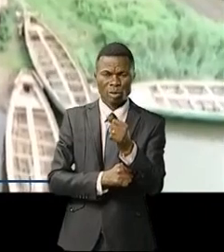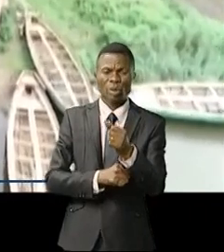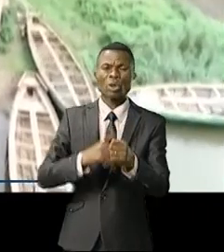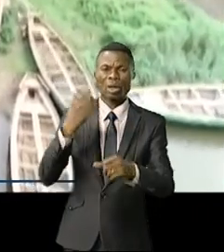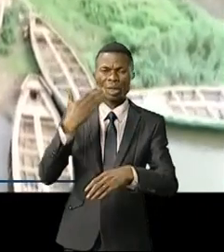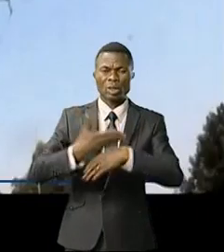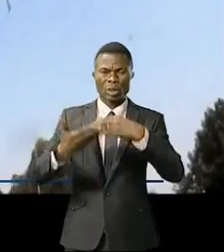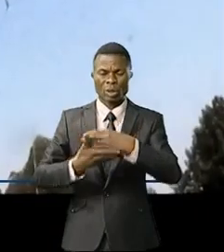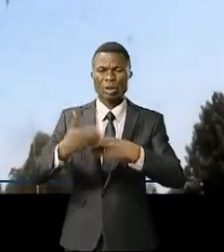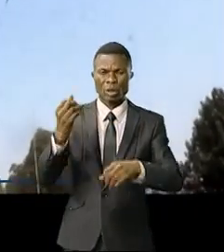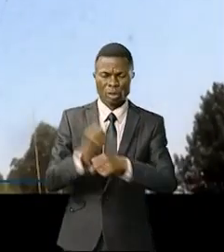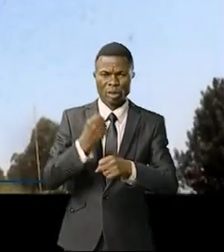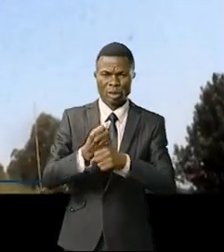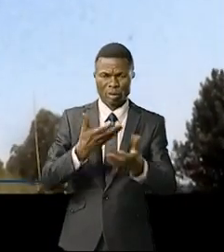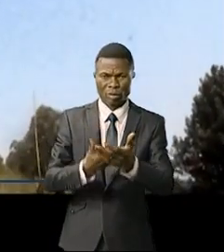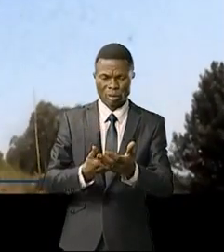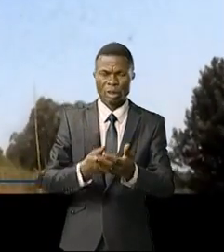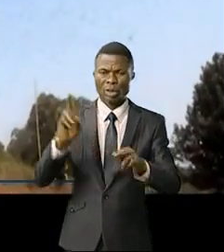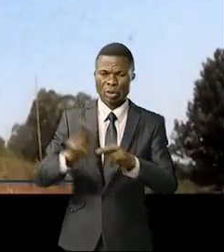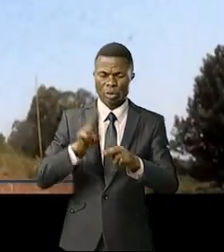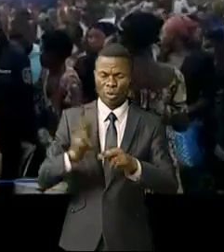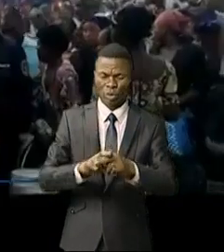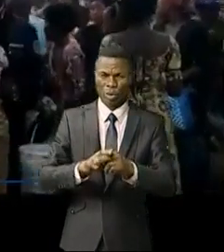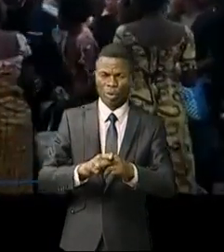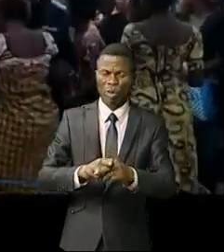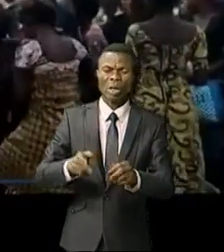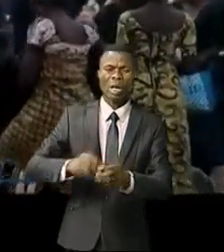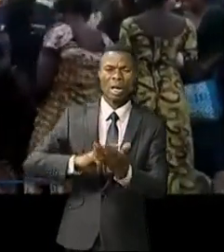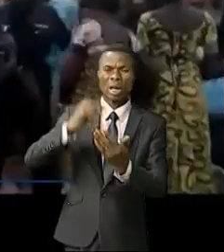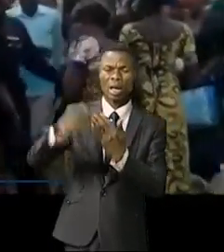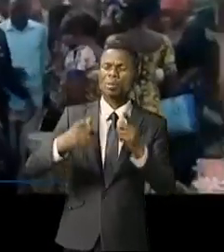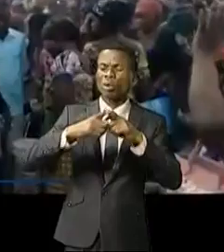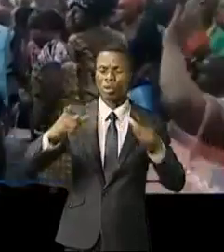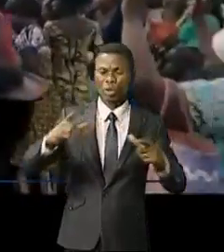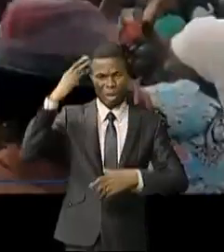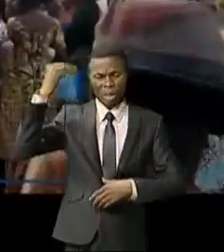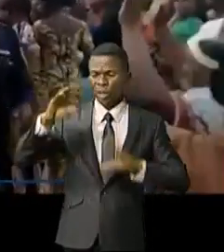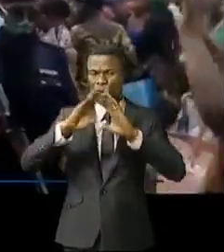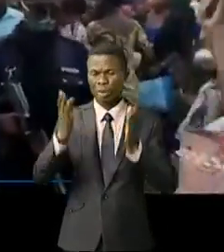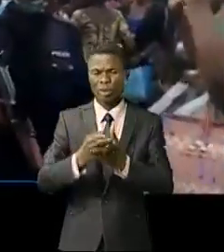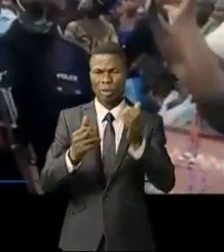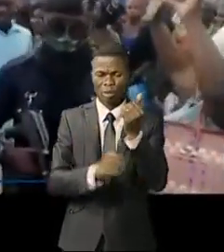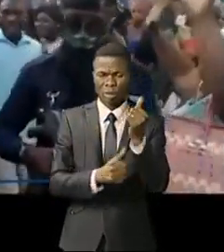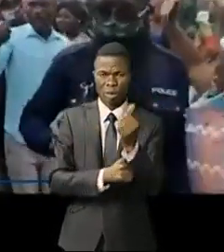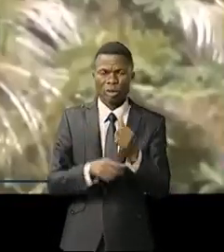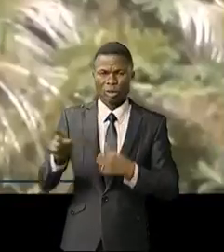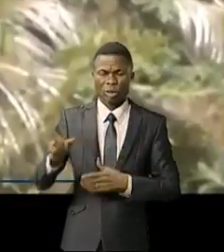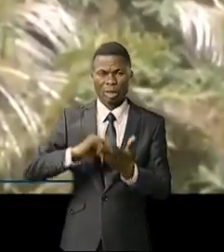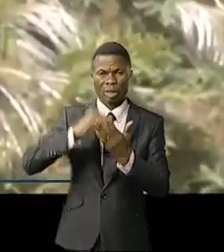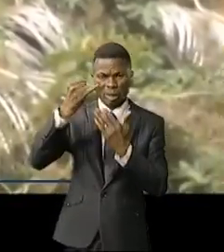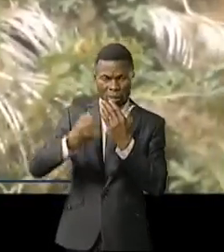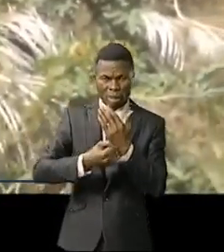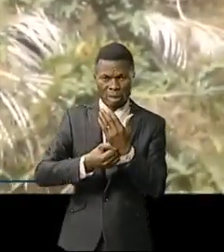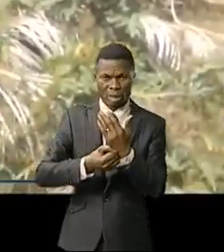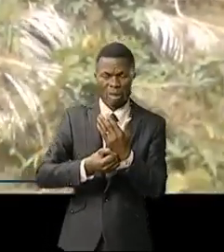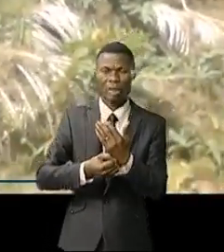de l'imminence de la mise en exécution de ces gigantesques projets qui donnent espoir à toute la population Didjoui. Ce projet qui date de 15